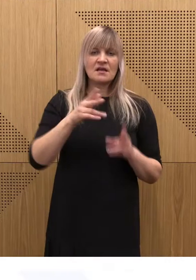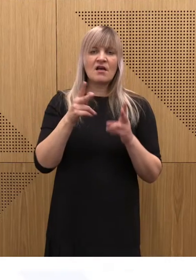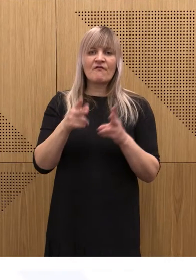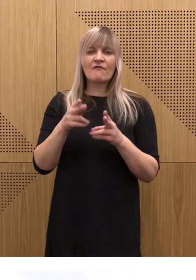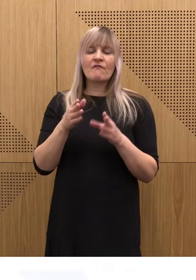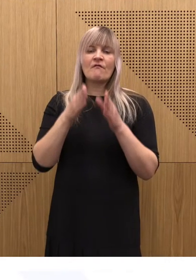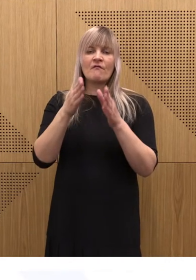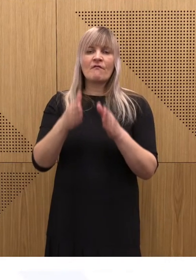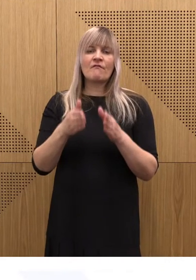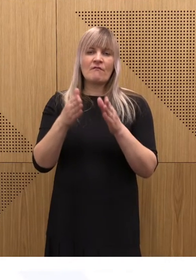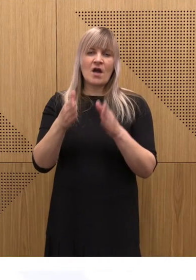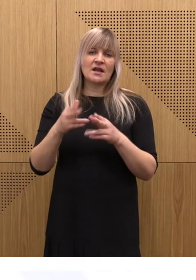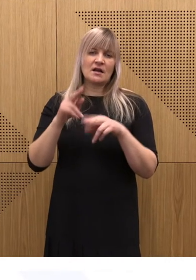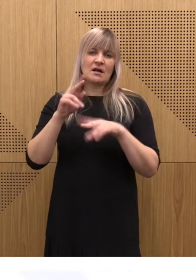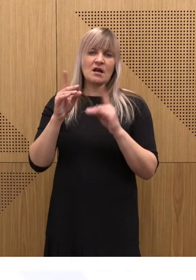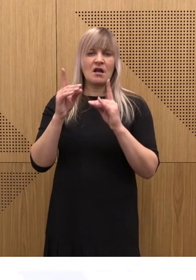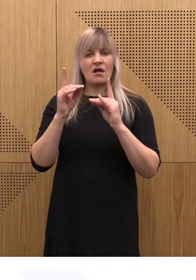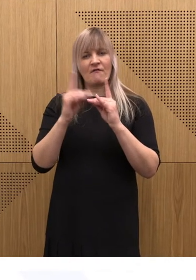hõive, noh, seal cirka